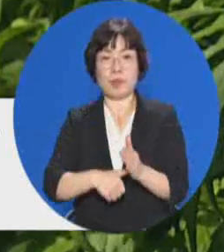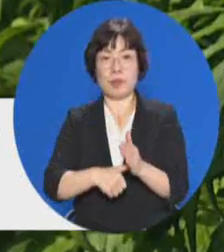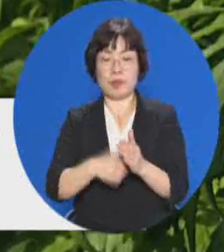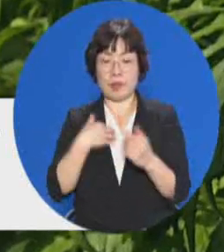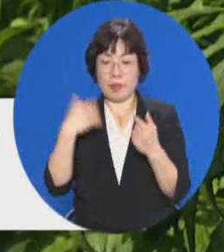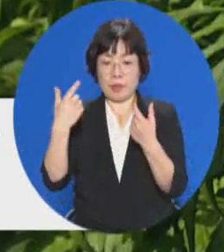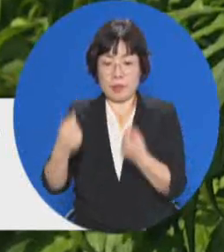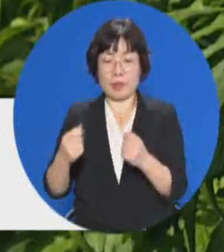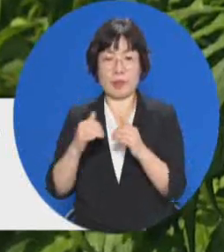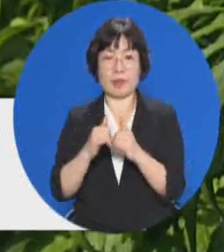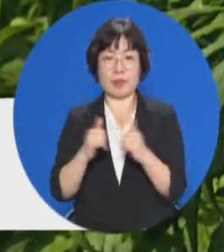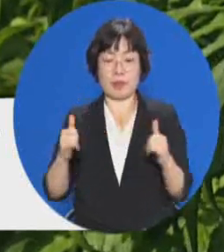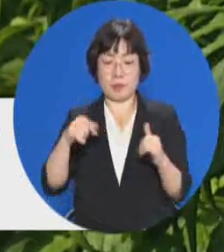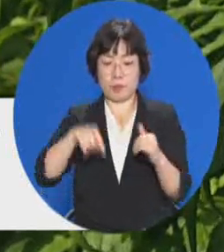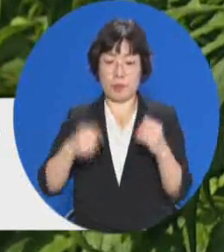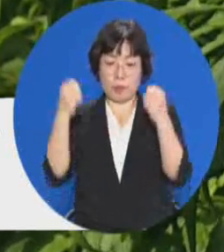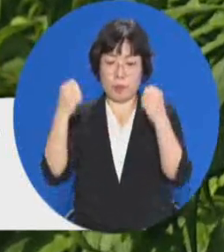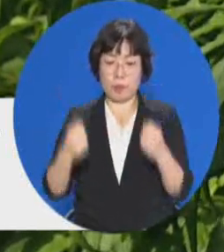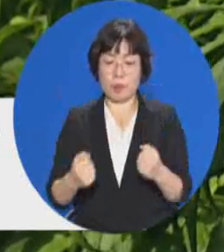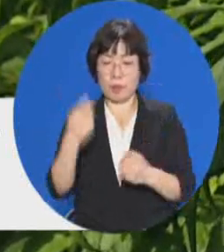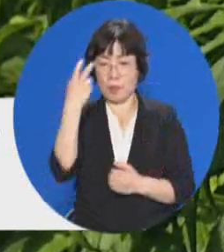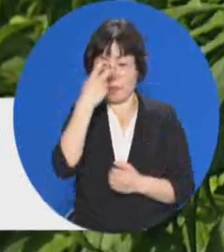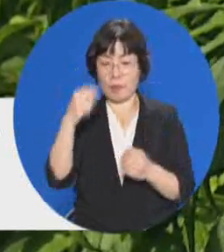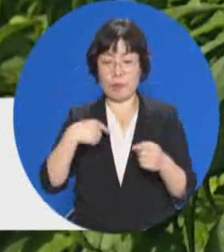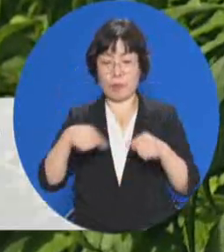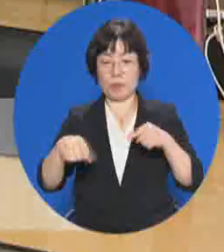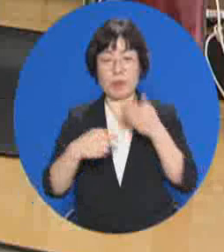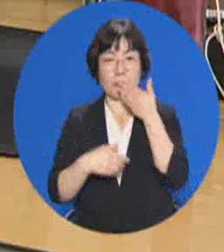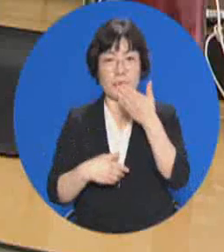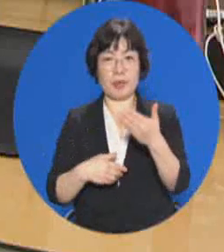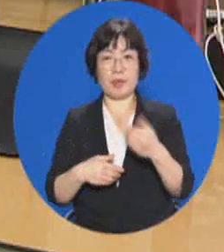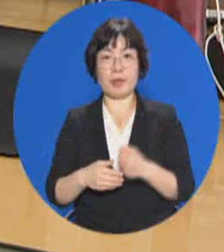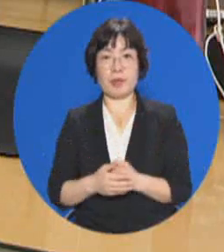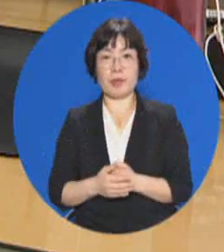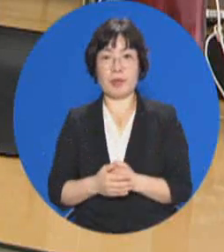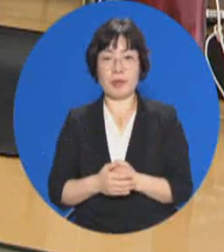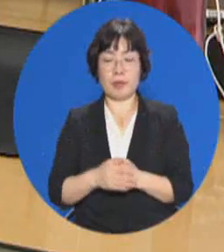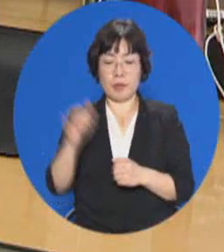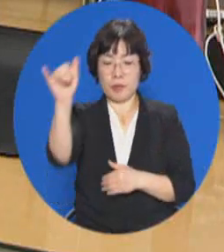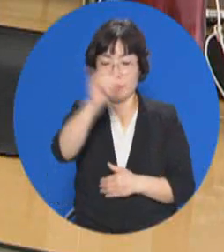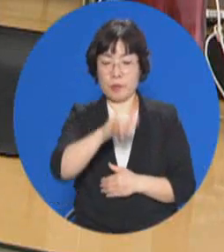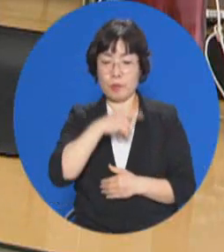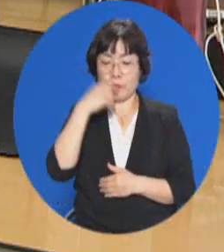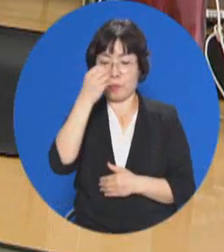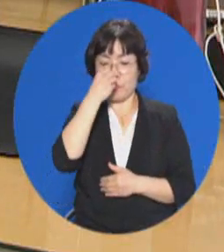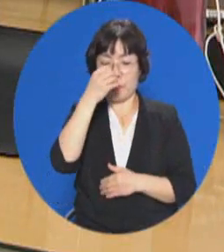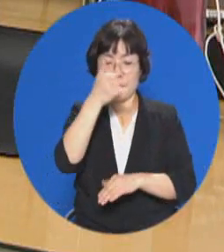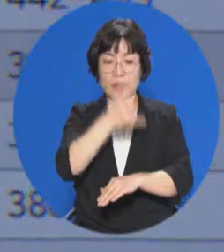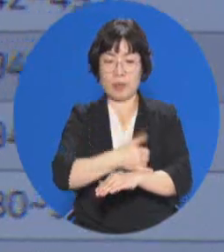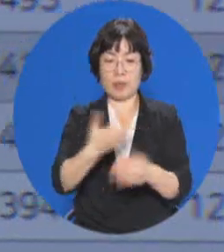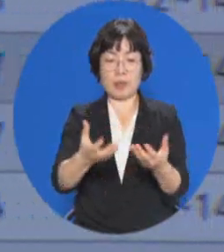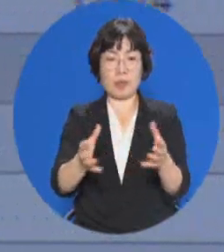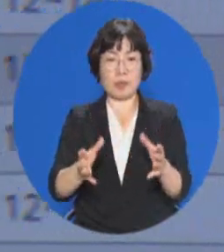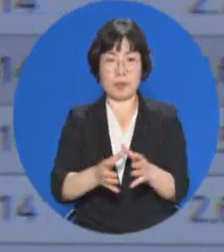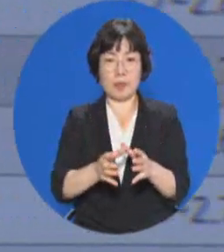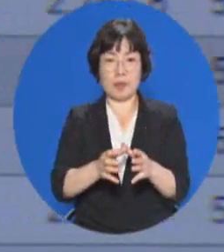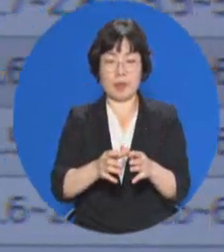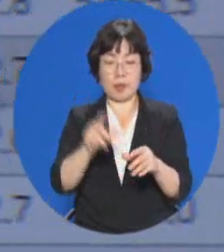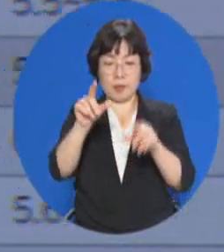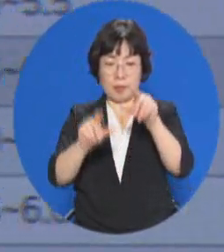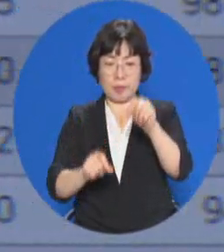같은 똑같은 사람이 이 온실을 제어를 해준다고 보면 돼요. 전국 토마토 스마트팜 농가에서 기록한